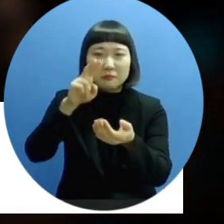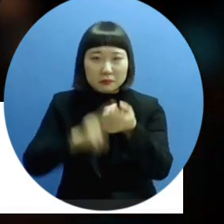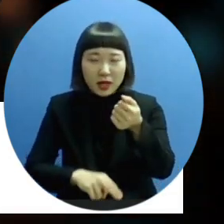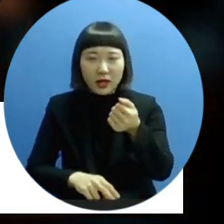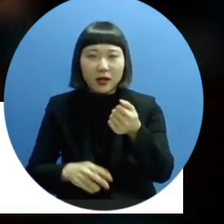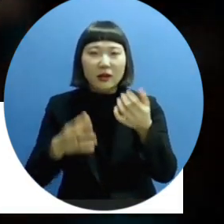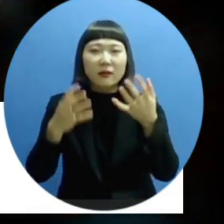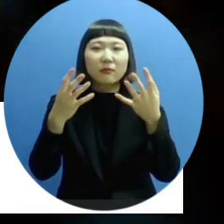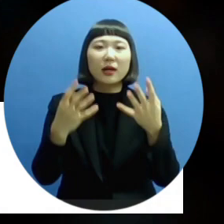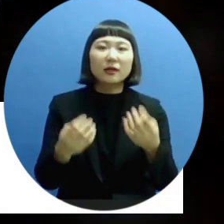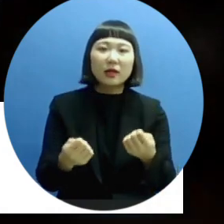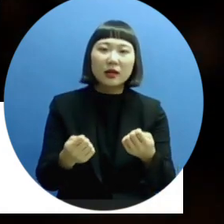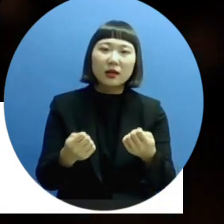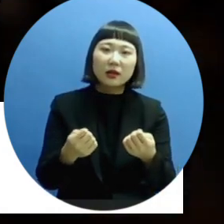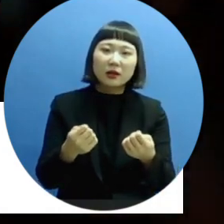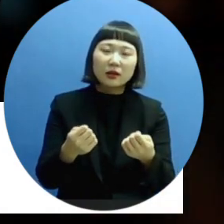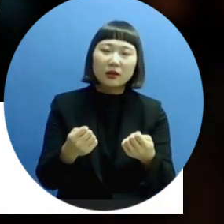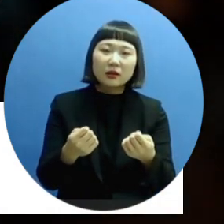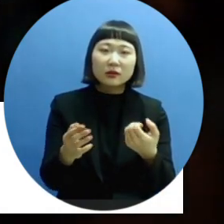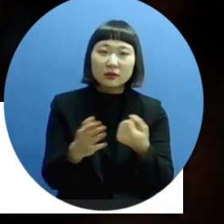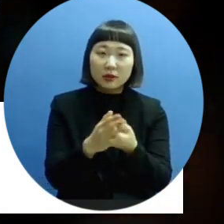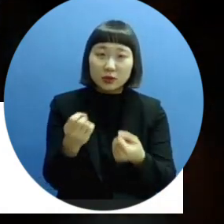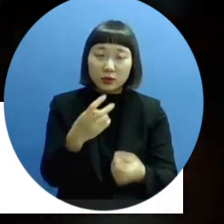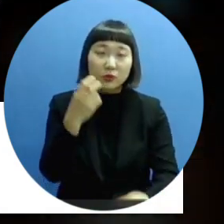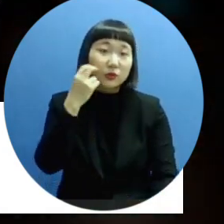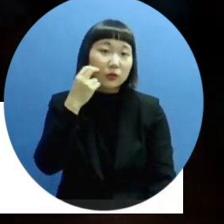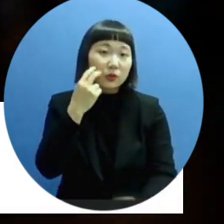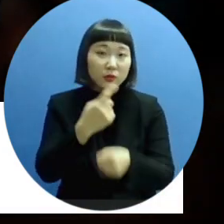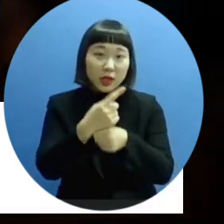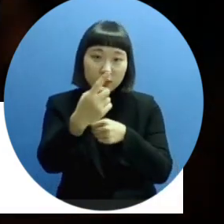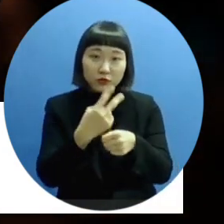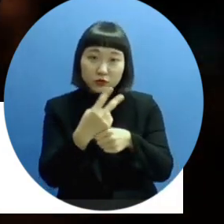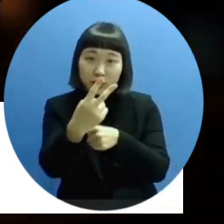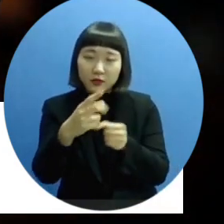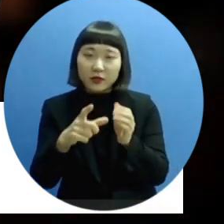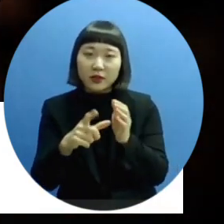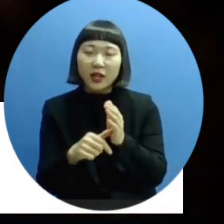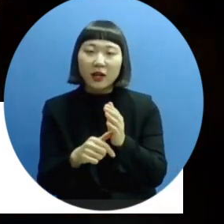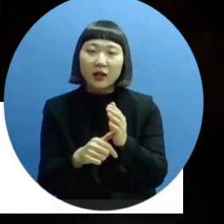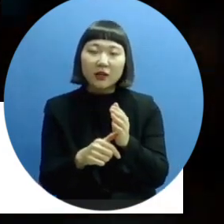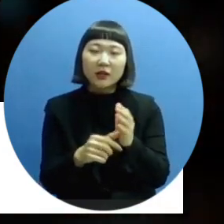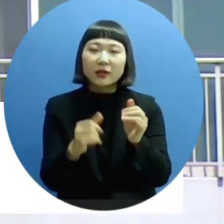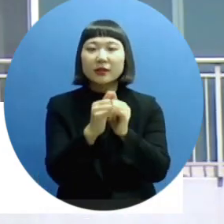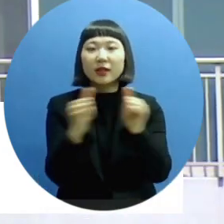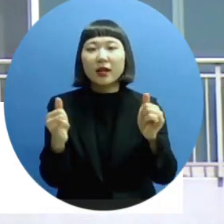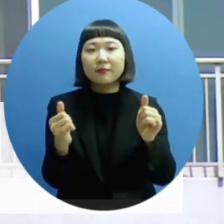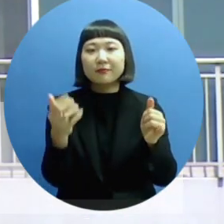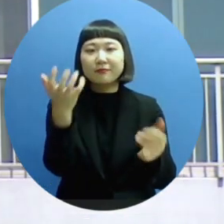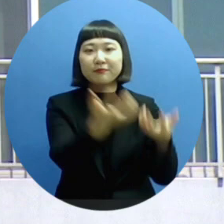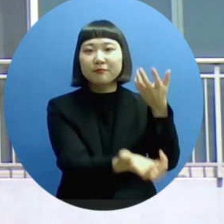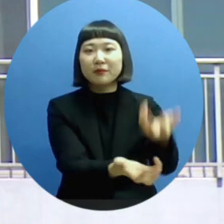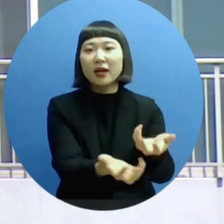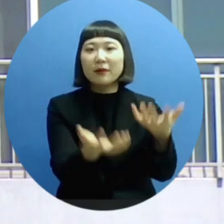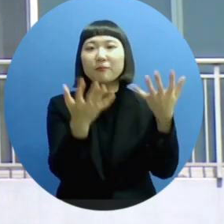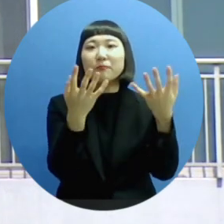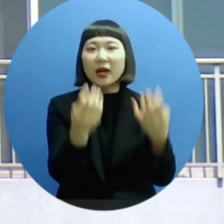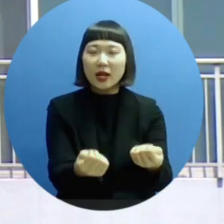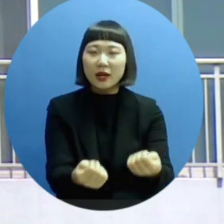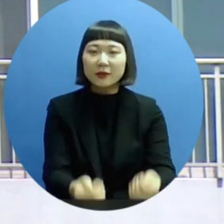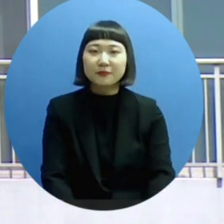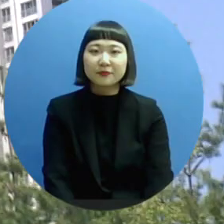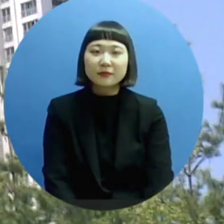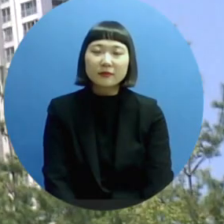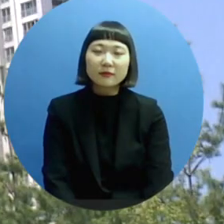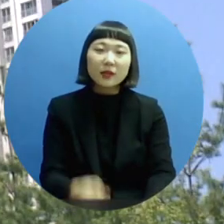내년이나 내후년에 지금 송도에 입주 물량이 많잖아요. 네. 그래서 영향을 받고 있다고. 연수구 송도에 이어